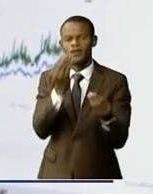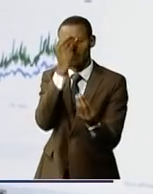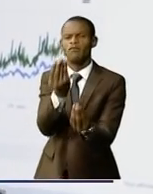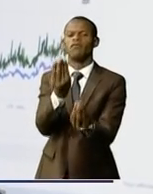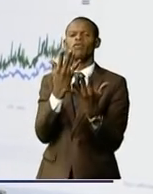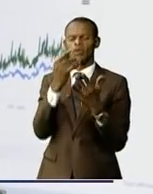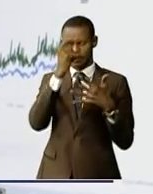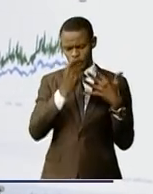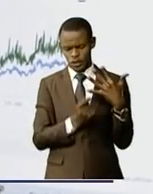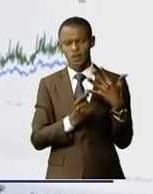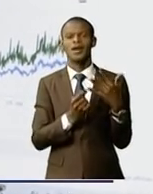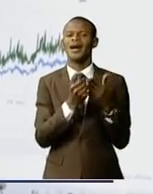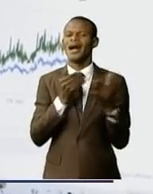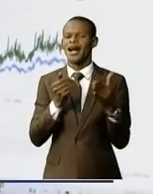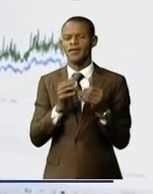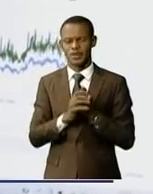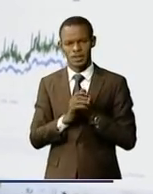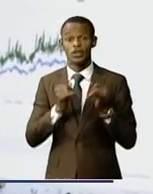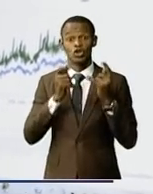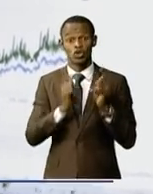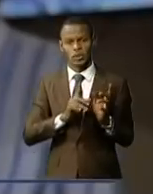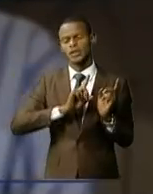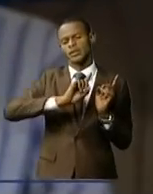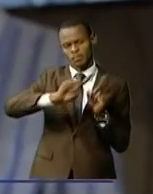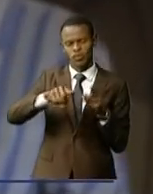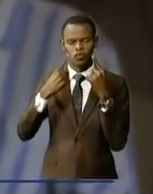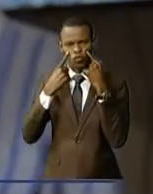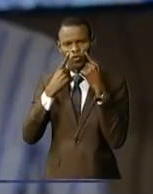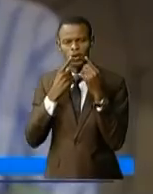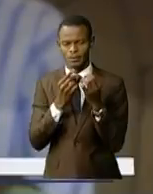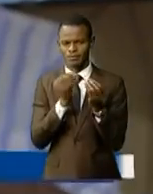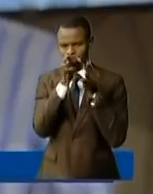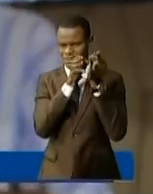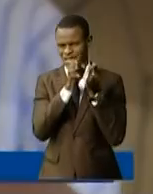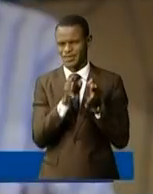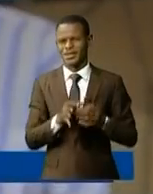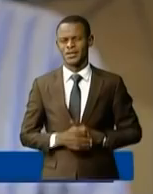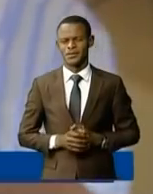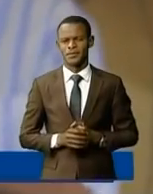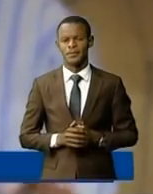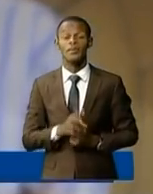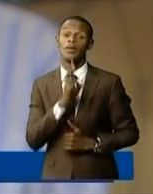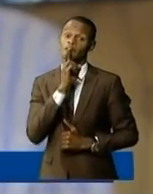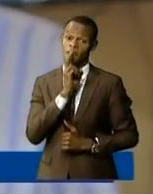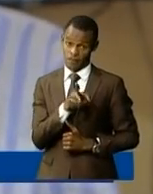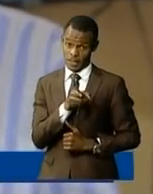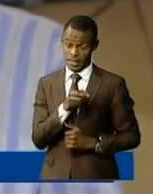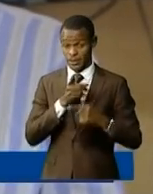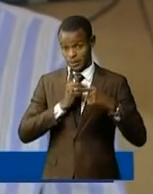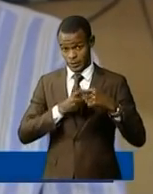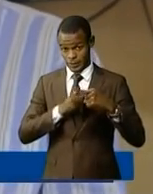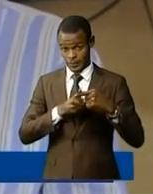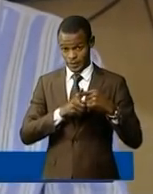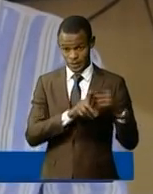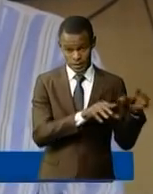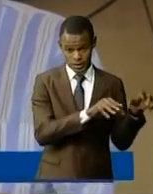les serveurs aux journalistes en visite dans cette entreprise. Normalement, ne peut jamais se déplacer de son point d'ancrage